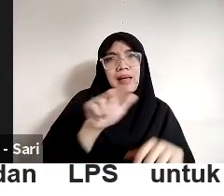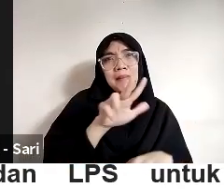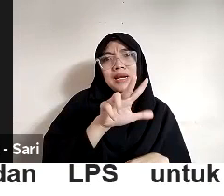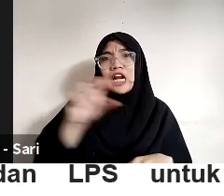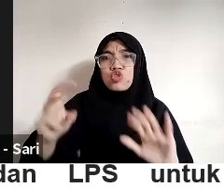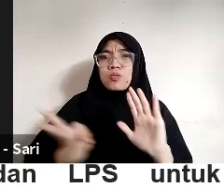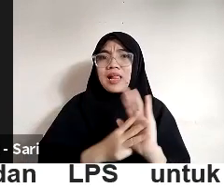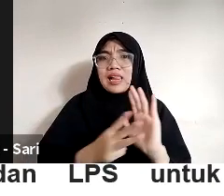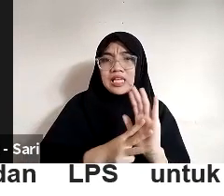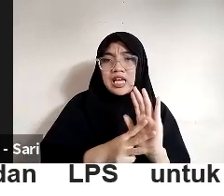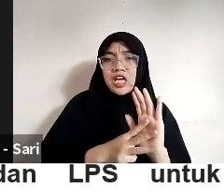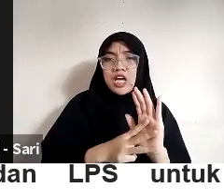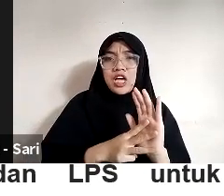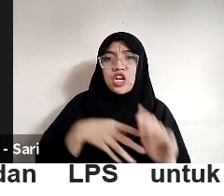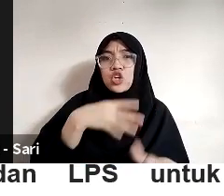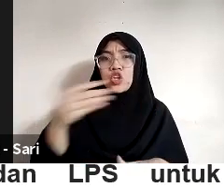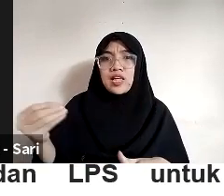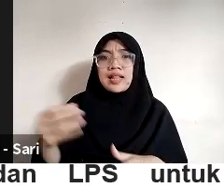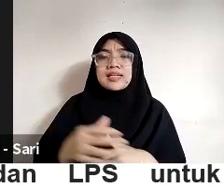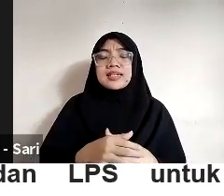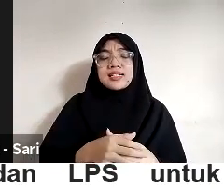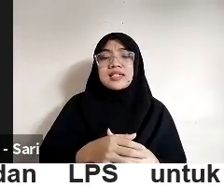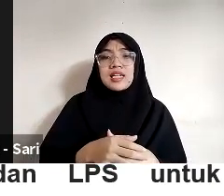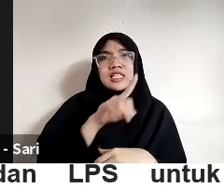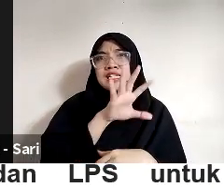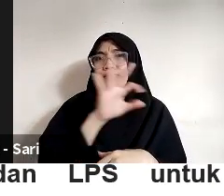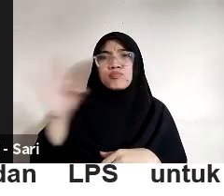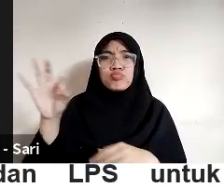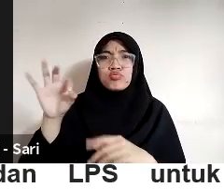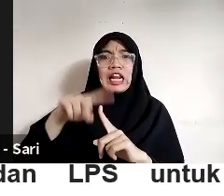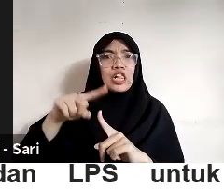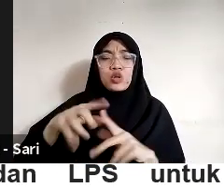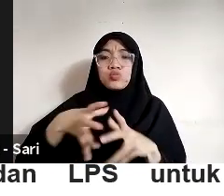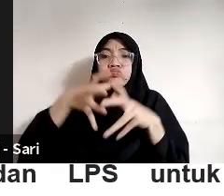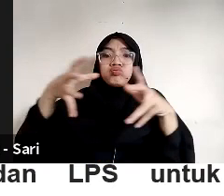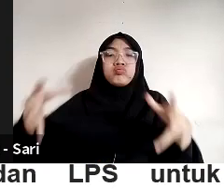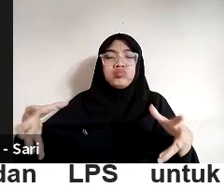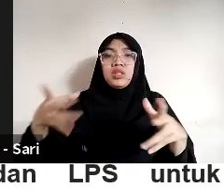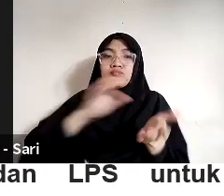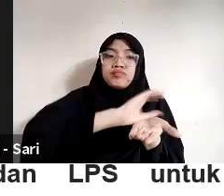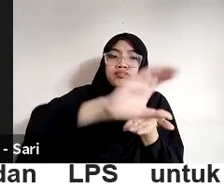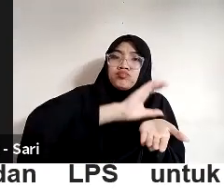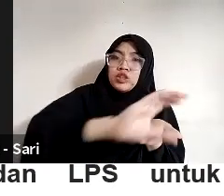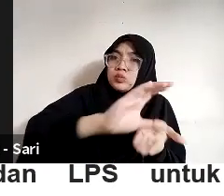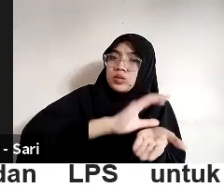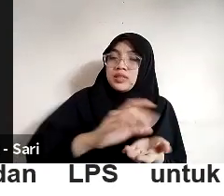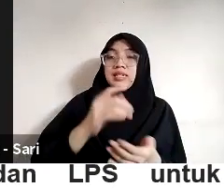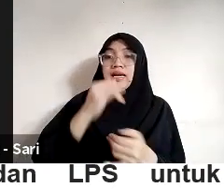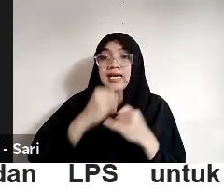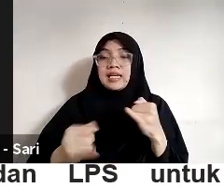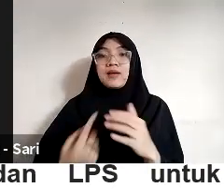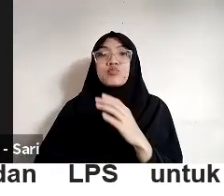US dollar, seribuan triliun rupiah ya, yang digelontorkan lagi. Sehingga kita juga muncul perpu